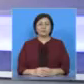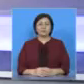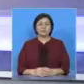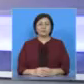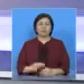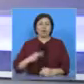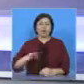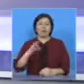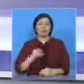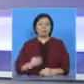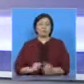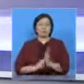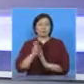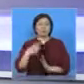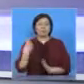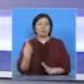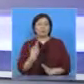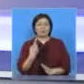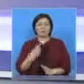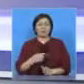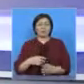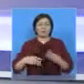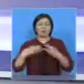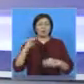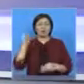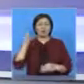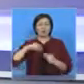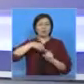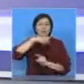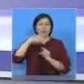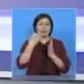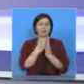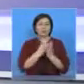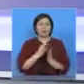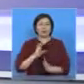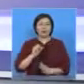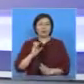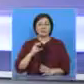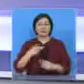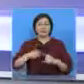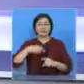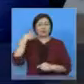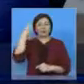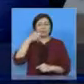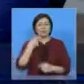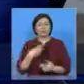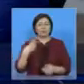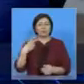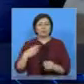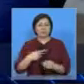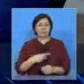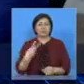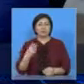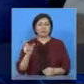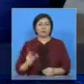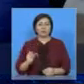в области стартовал первый поток онлайн обучение бизнесу в рамках проекта бастау в текущем году 1200 актюбинцев смогут